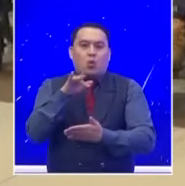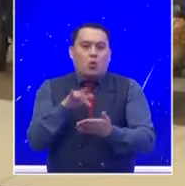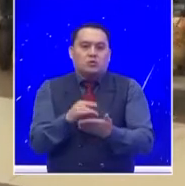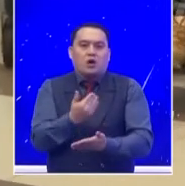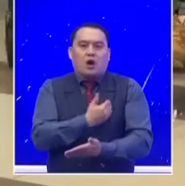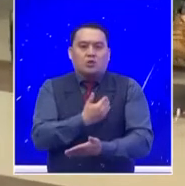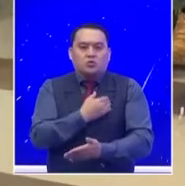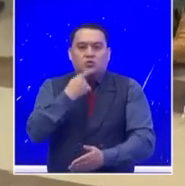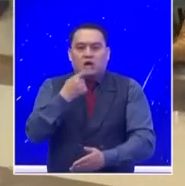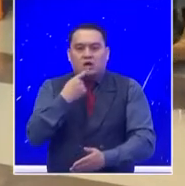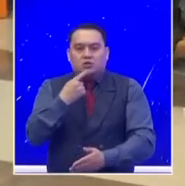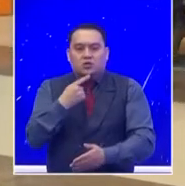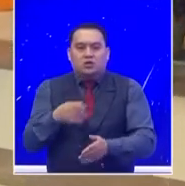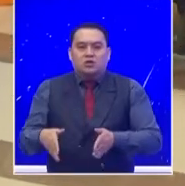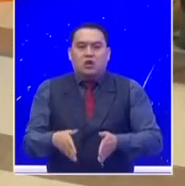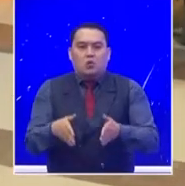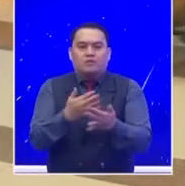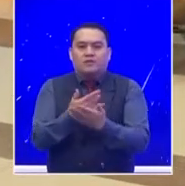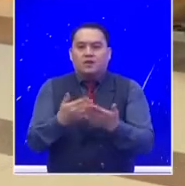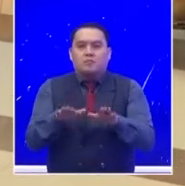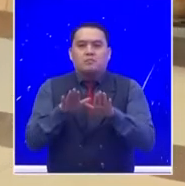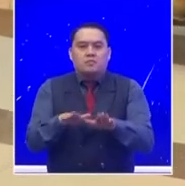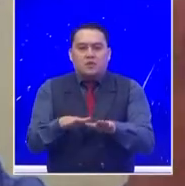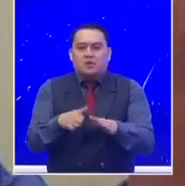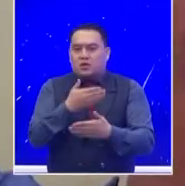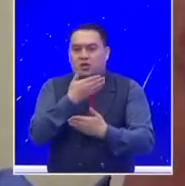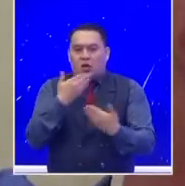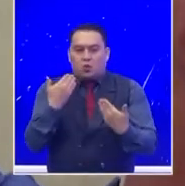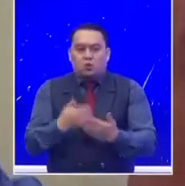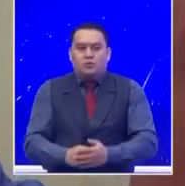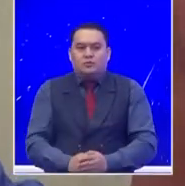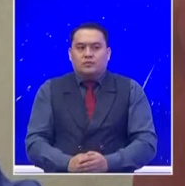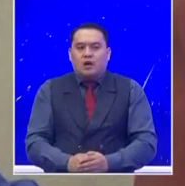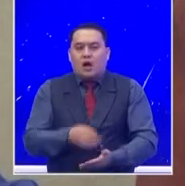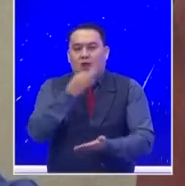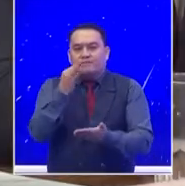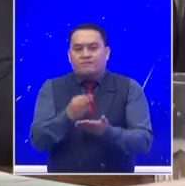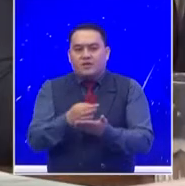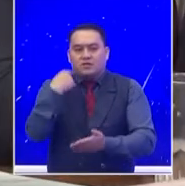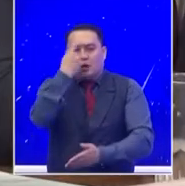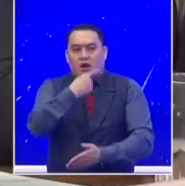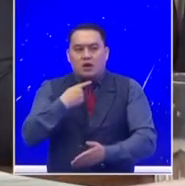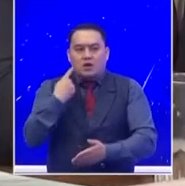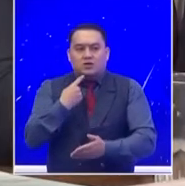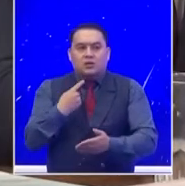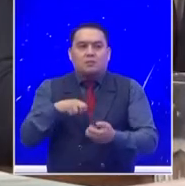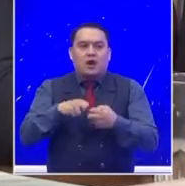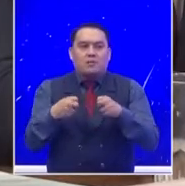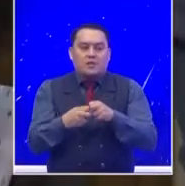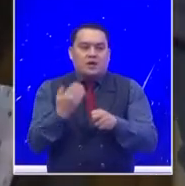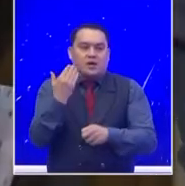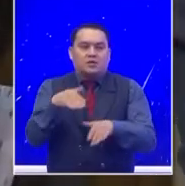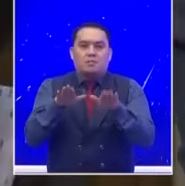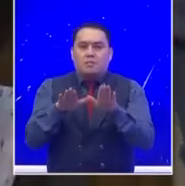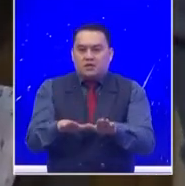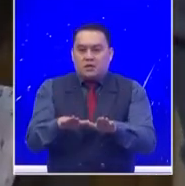Хотелось бы высказаться и касательно тротуаров. В некоторых местах покрытие отсутствует. В свою очередь, ответственные лица заявляют, что высказанные проблемы имеют